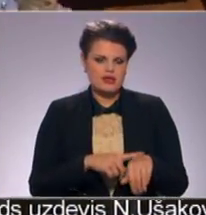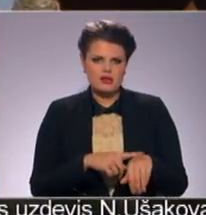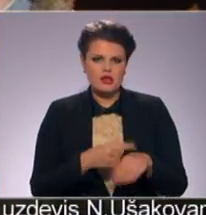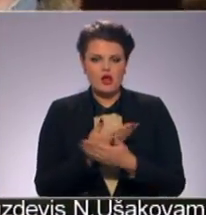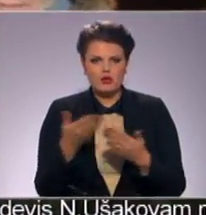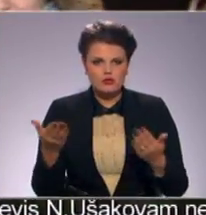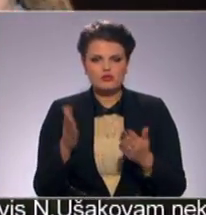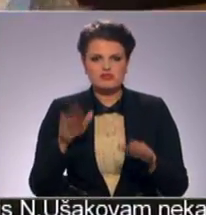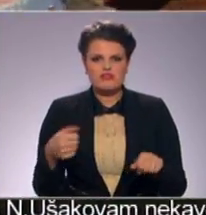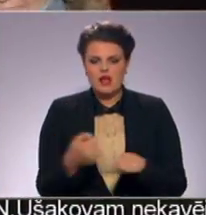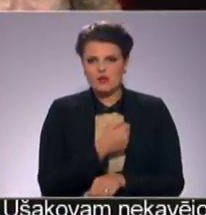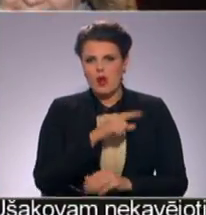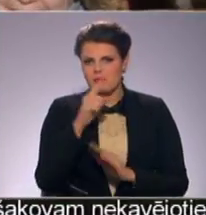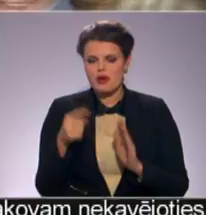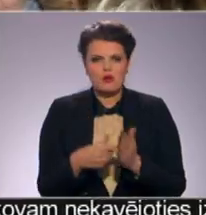Tad jūs varat sabraukt?